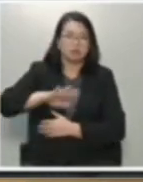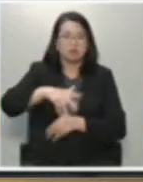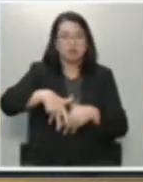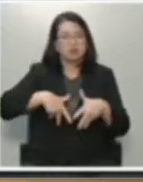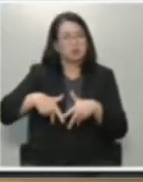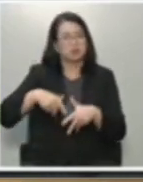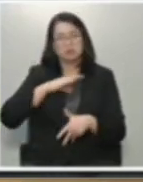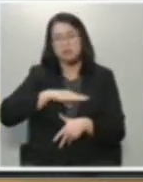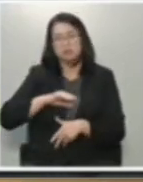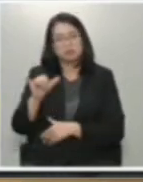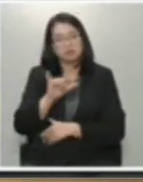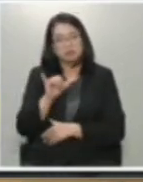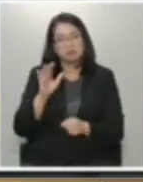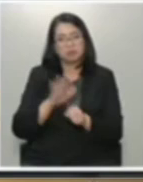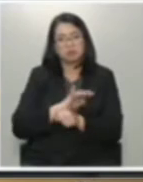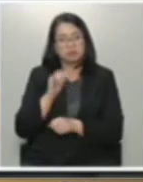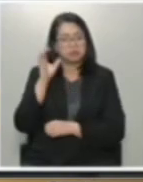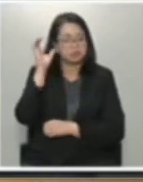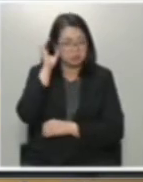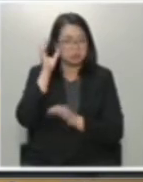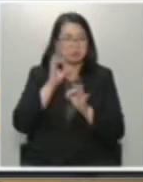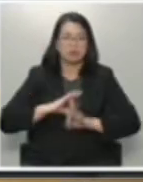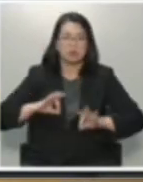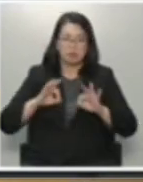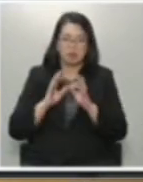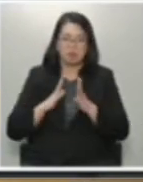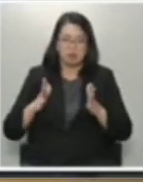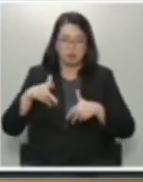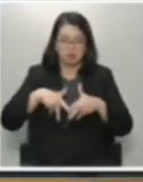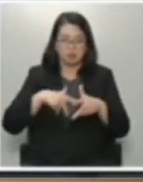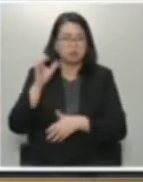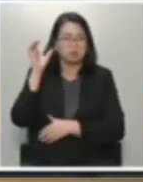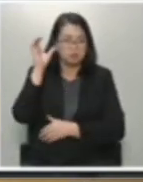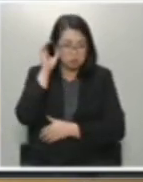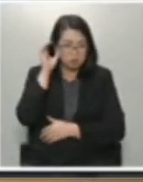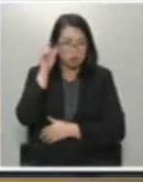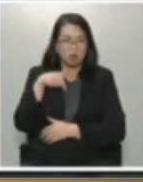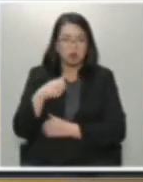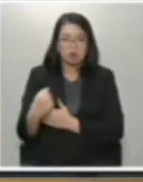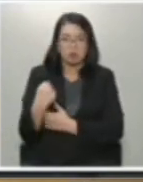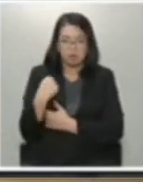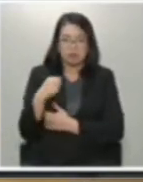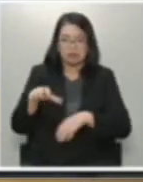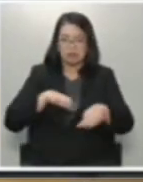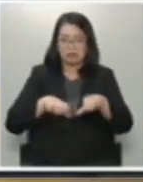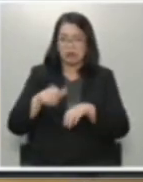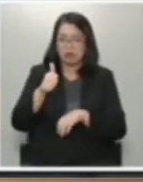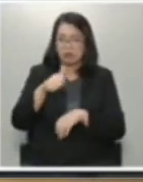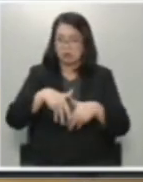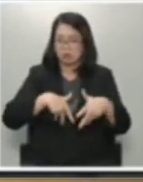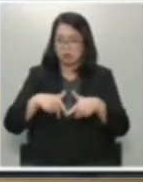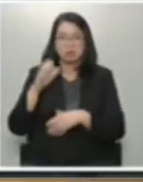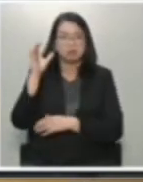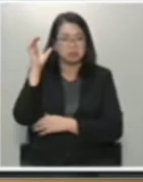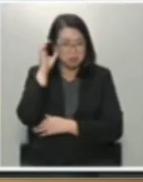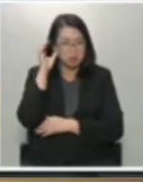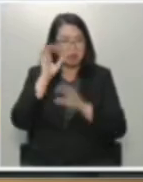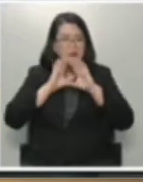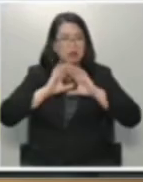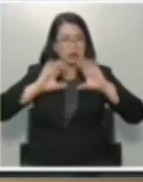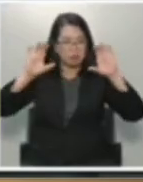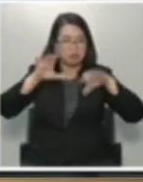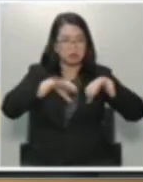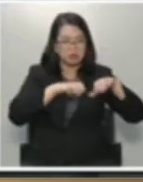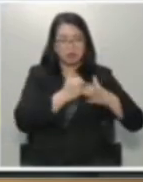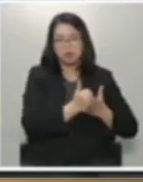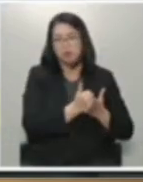ญนะครับความสร้างความเชื่อมั่นเชื่อมั่นในประเทศนะครับในประเทศเนี่ยถ้าประชาชนมีความเชื่อมั่นว่ารัฐบ